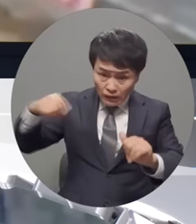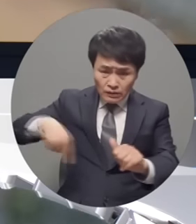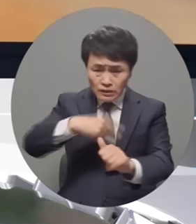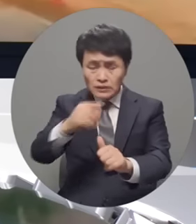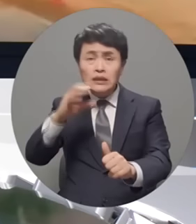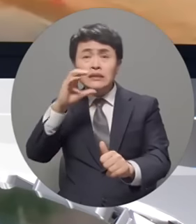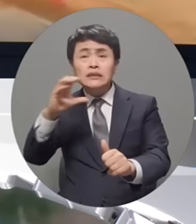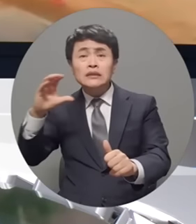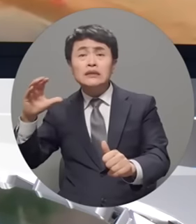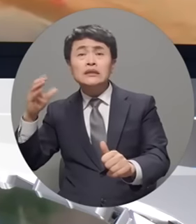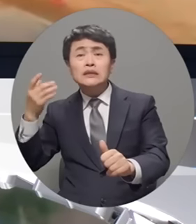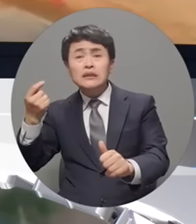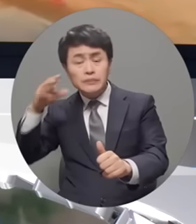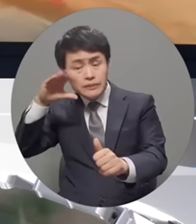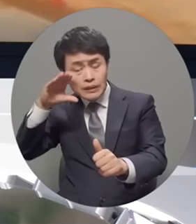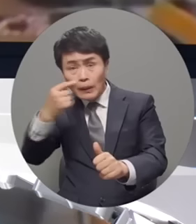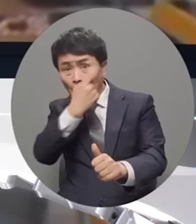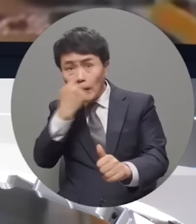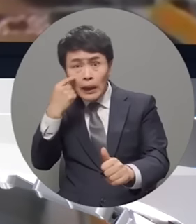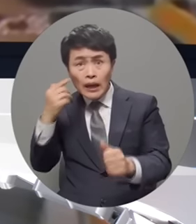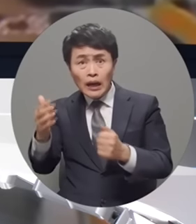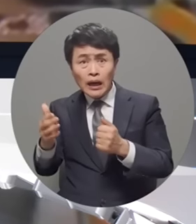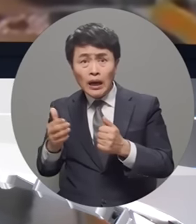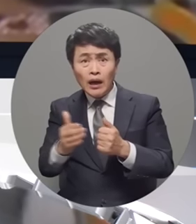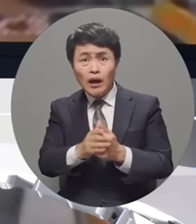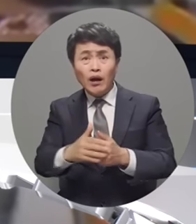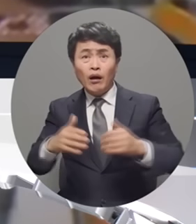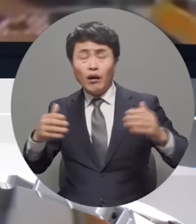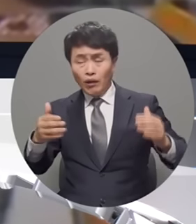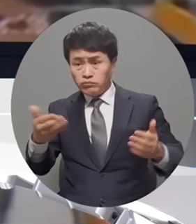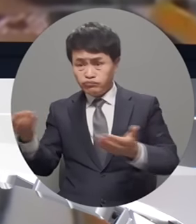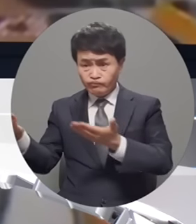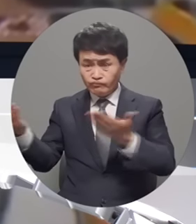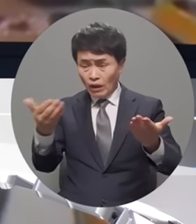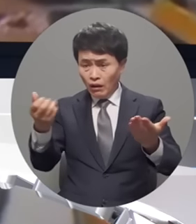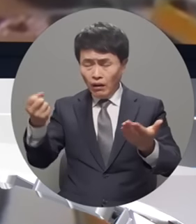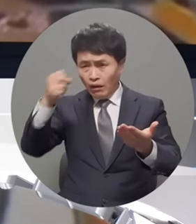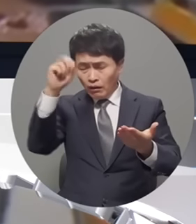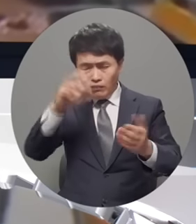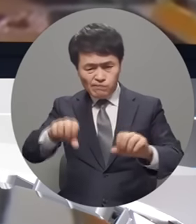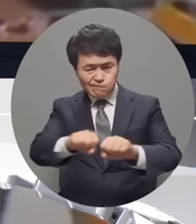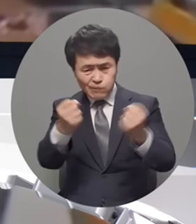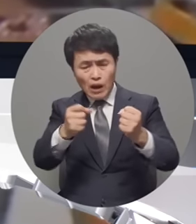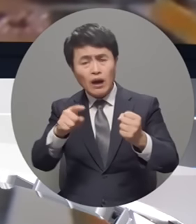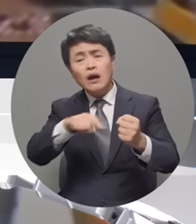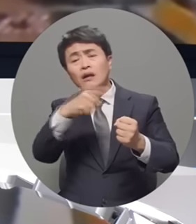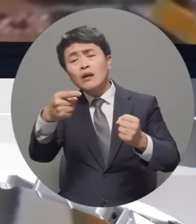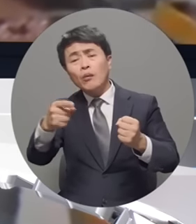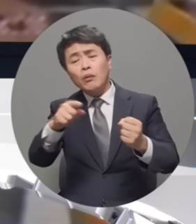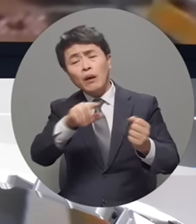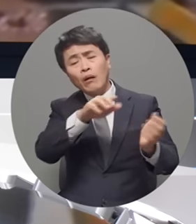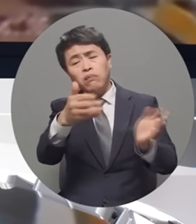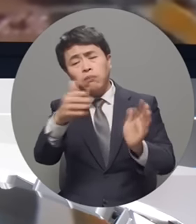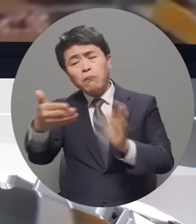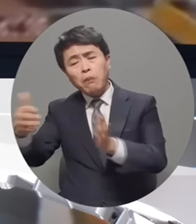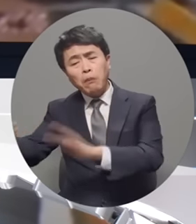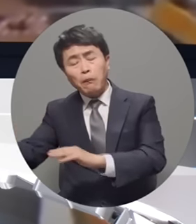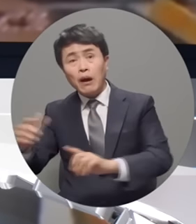CCTV 영상을 확인해 봤더니 이동 중이던 구조물이 갑자기 부러지면서 옆에 있던 구조물들이 잇따라 무너지는